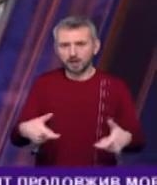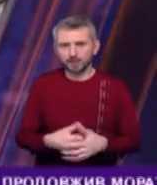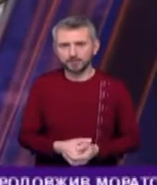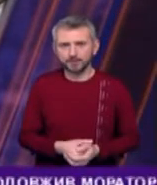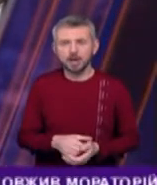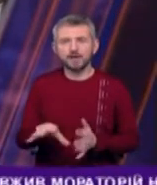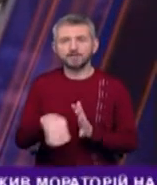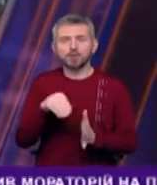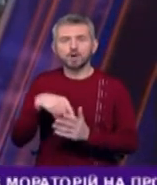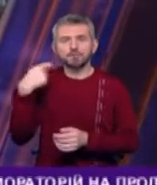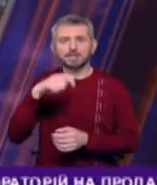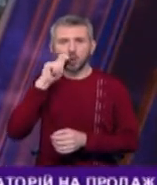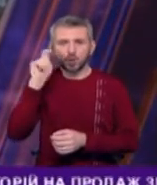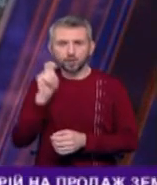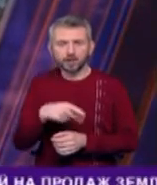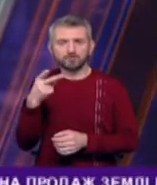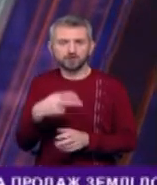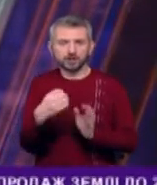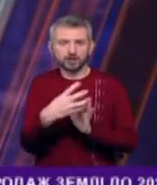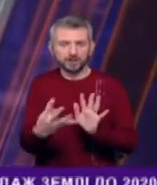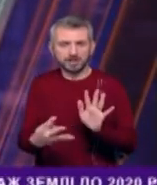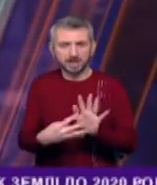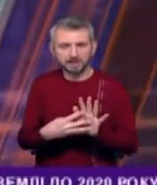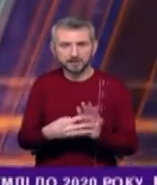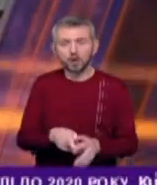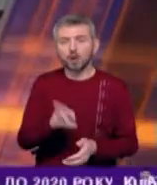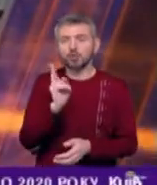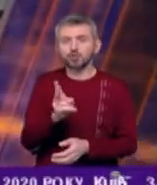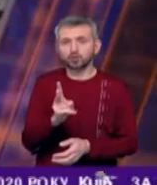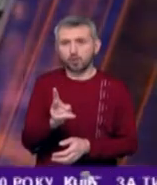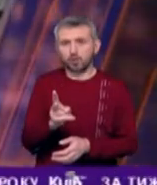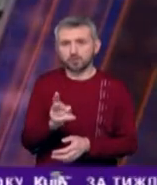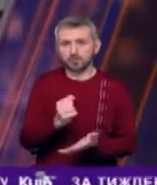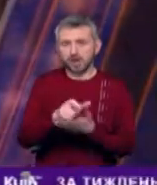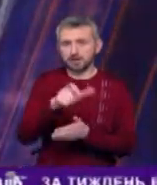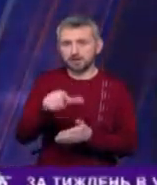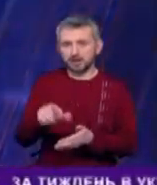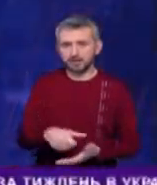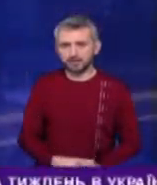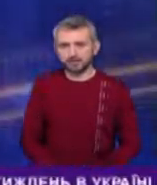Вибори президента України 2019. Хто у нас кандидати?